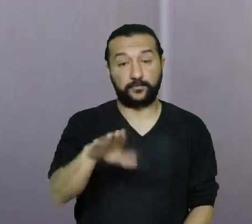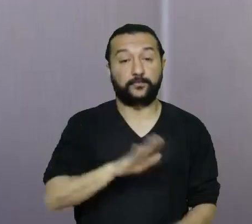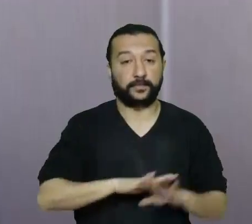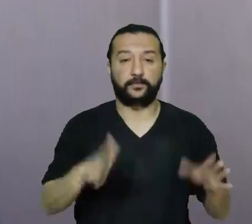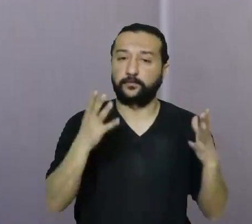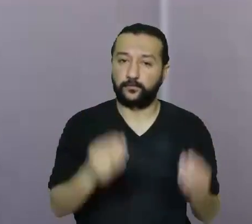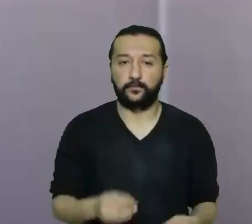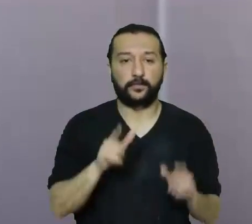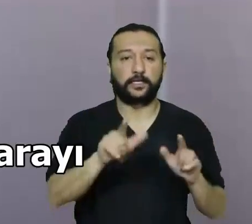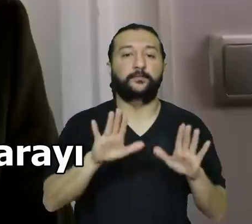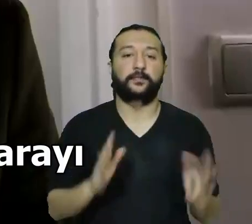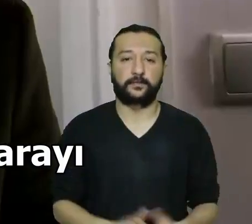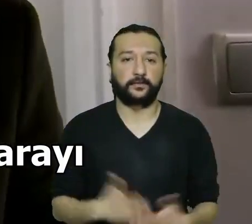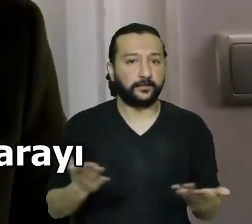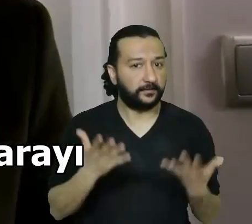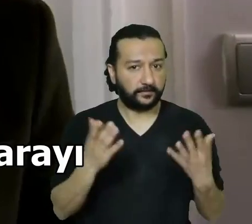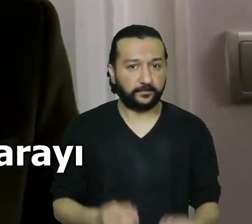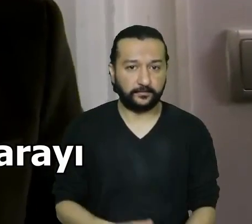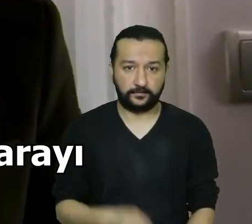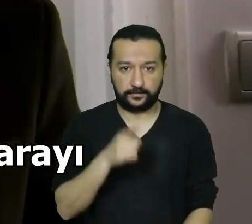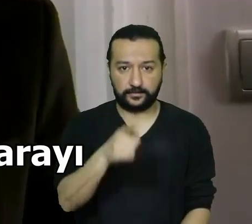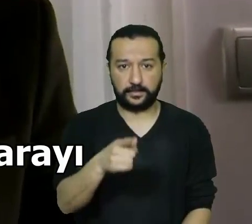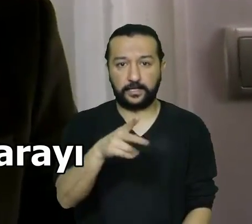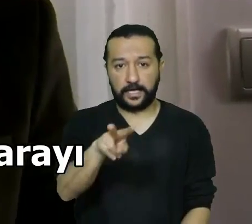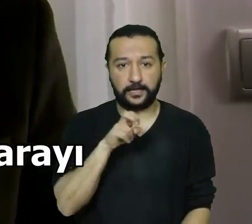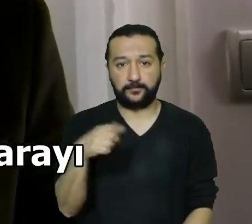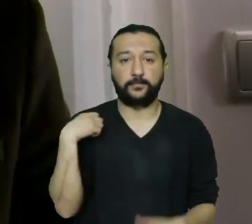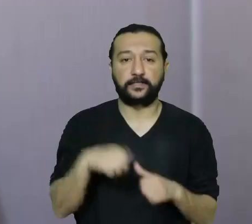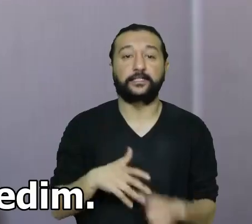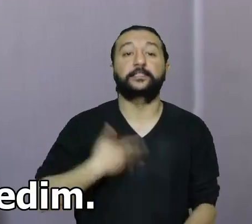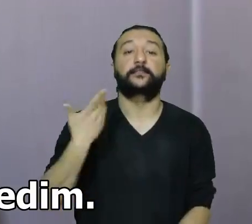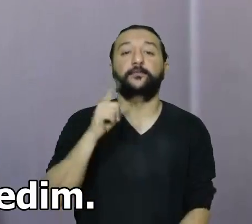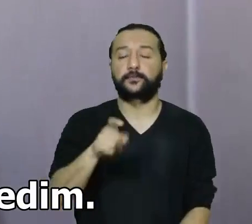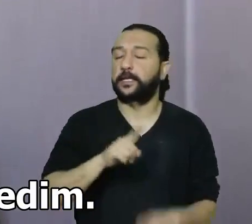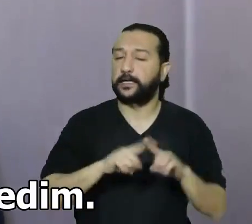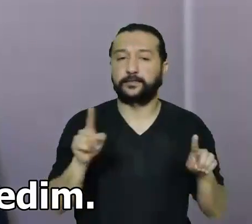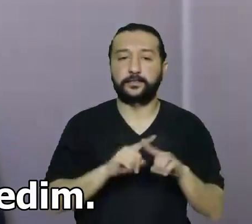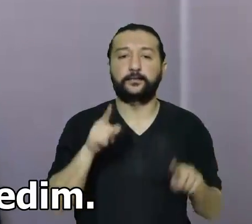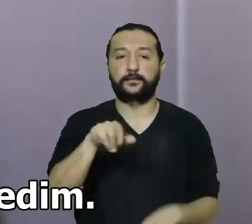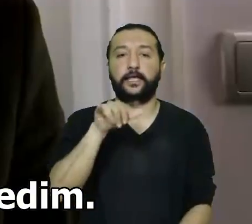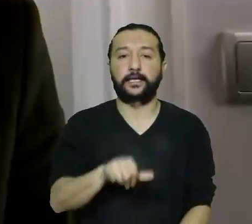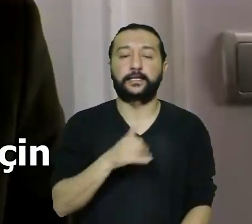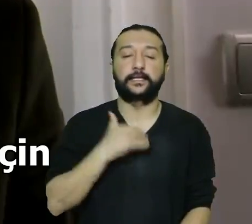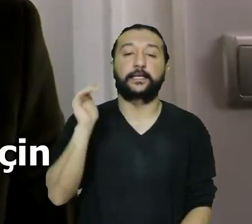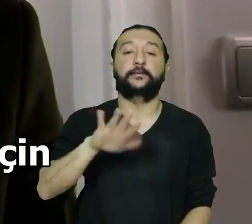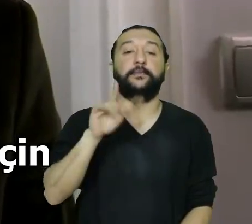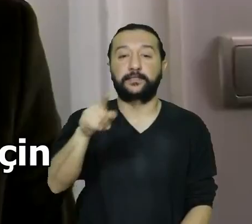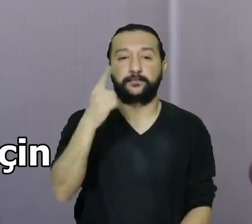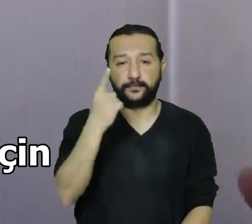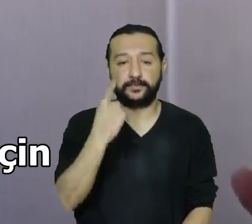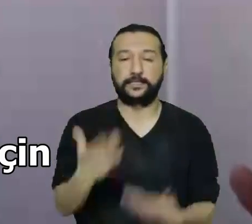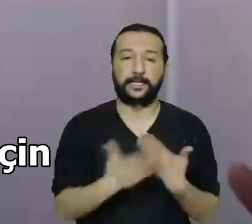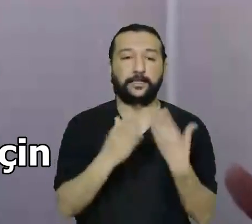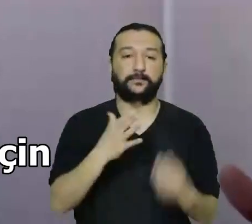bakma. Tamam, olmasın. Nasıl yani? Senden aldığım parayı geri istemiyor musun? Hayır, hayır. Onunla ilgili gelmedim. Sizden